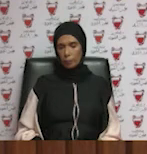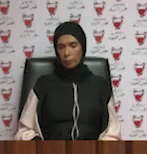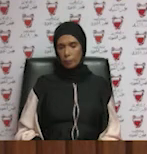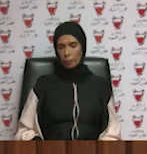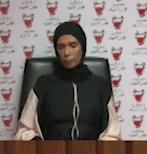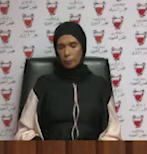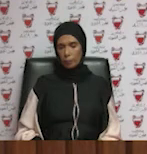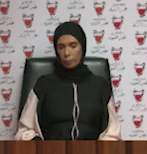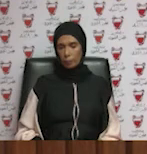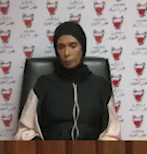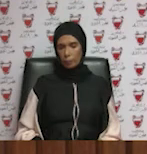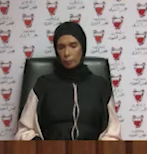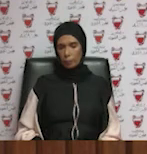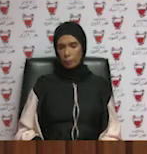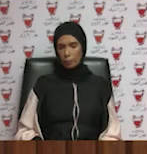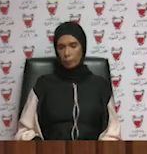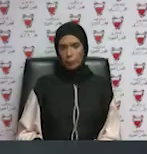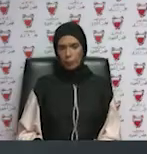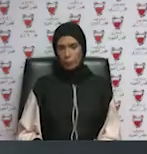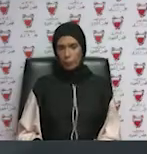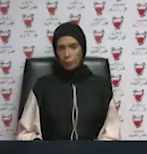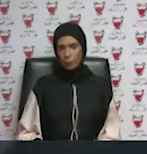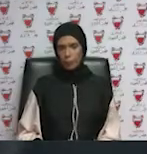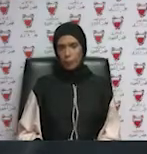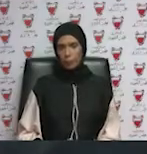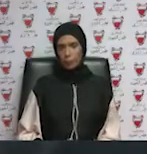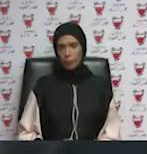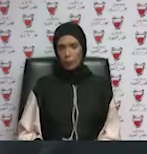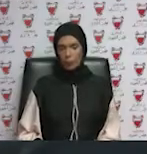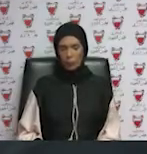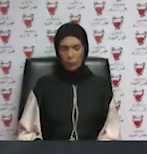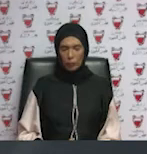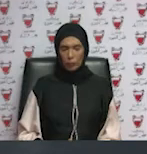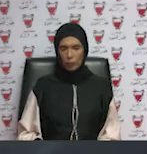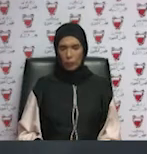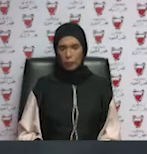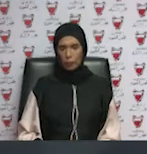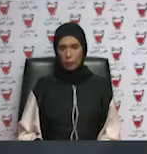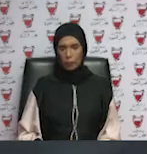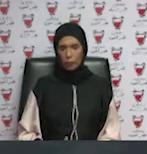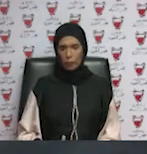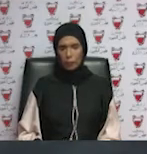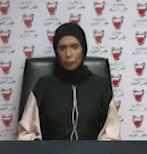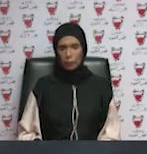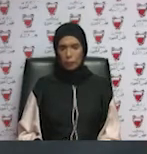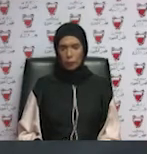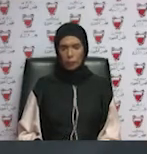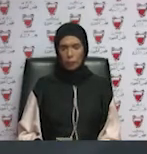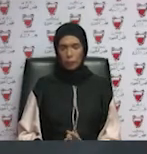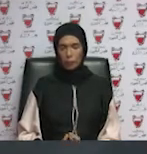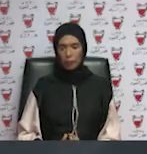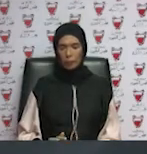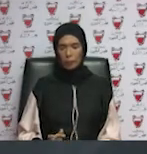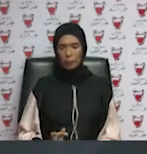الجلسة فله الأولوية. تفضل دكتور محمد. التحية لكم وللإخوان أعضاء المجلس وبوجه